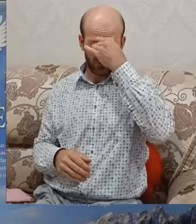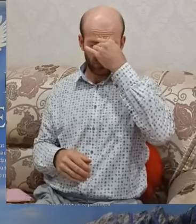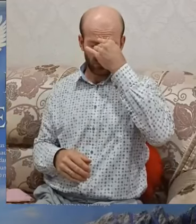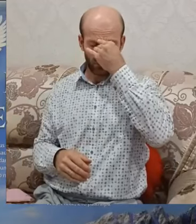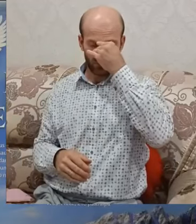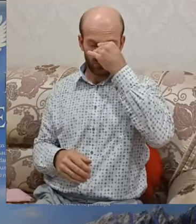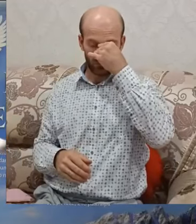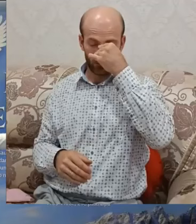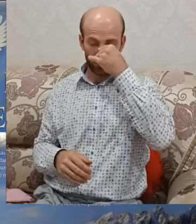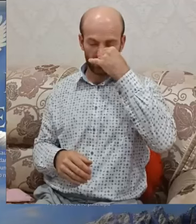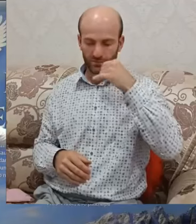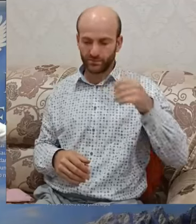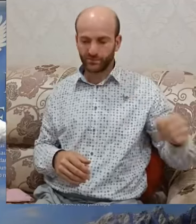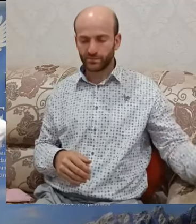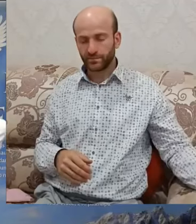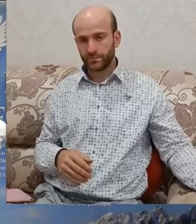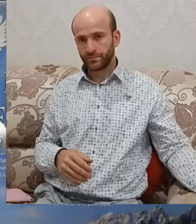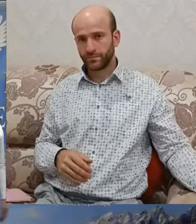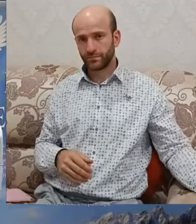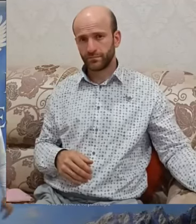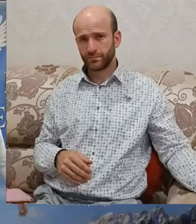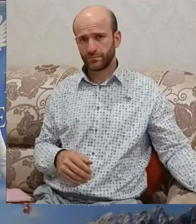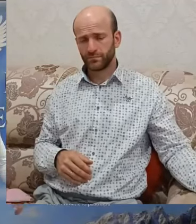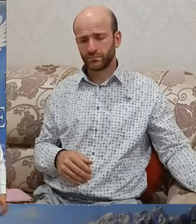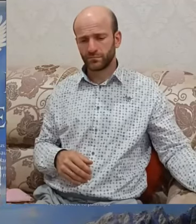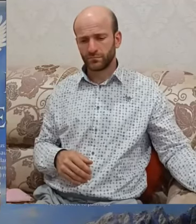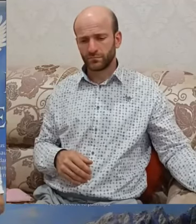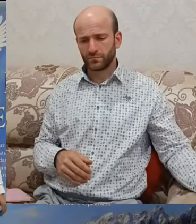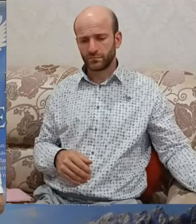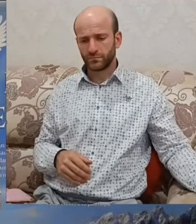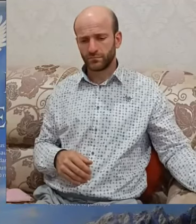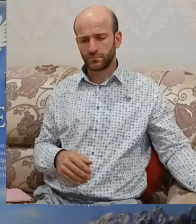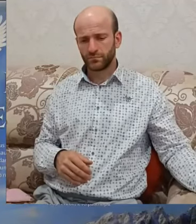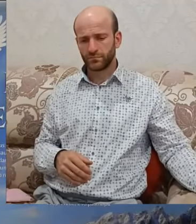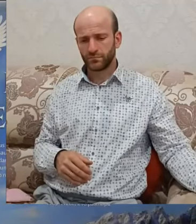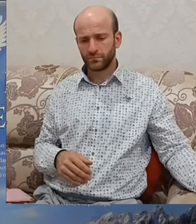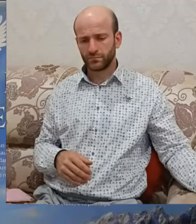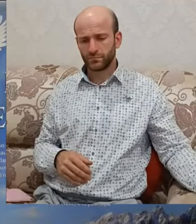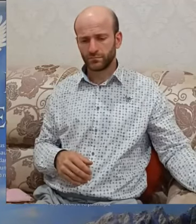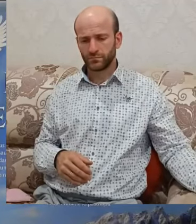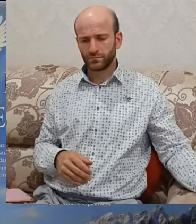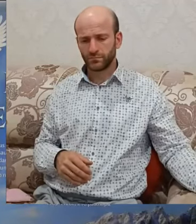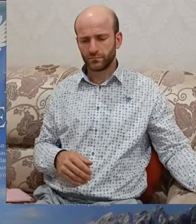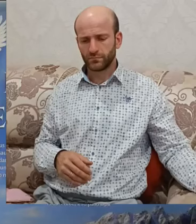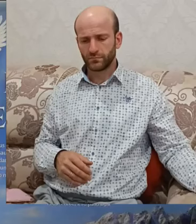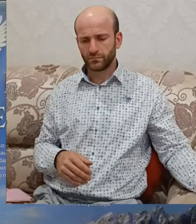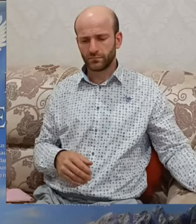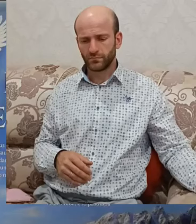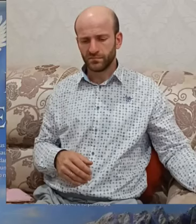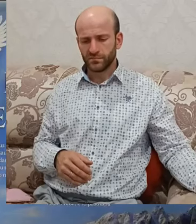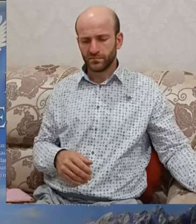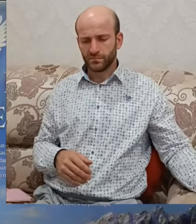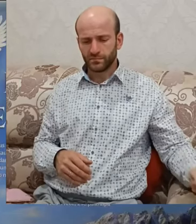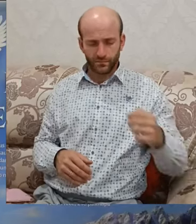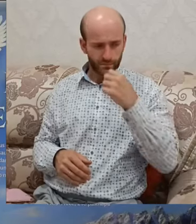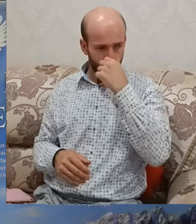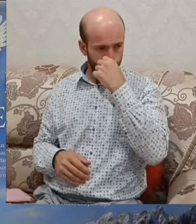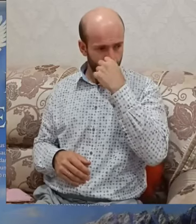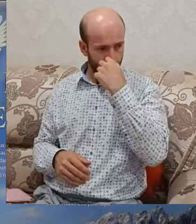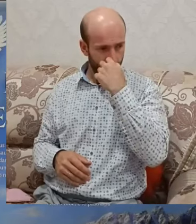бед кокя нуомоня, куря ateina iš tavo brolių ir sesų. Которая приходит от твоего брата или сестры. O kaip velnės